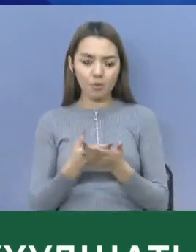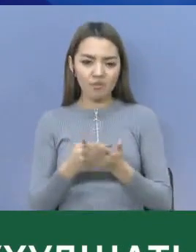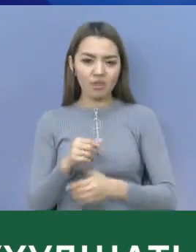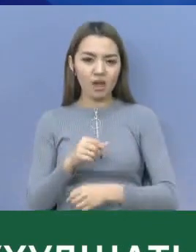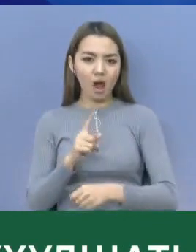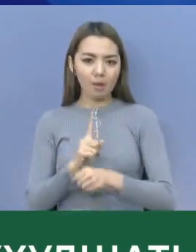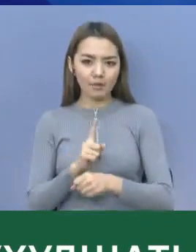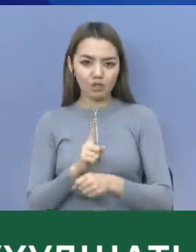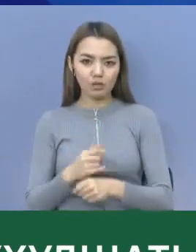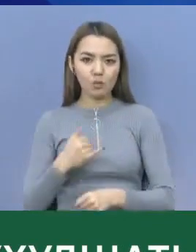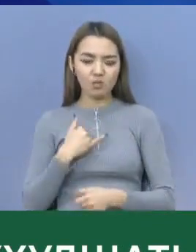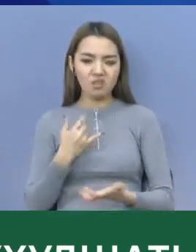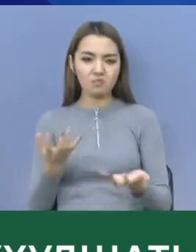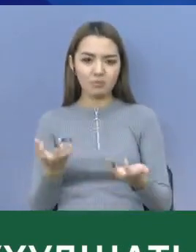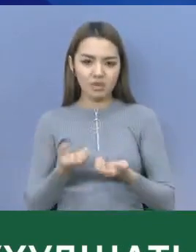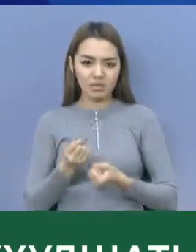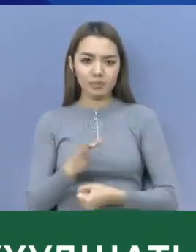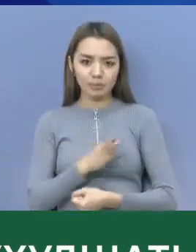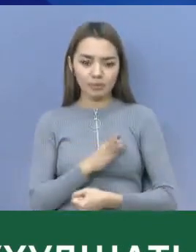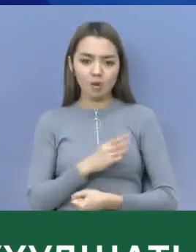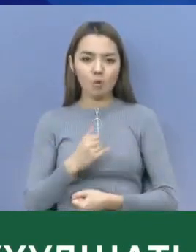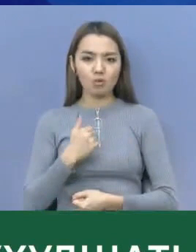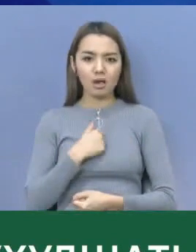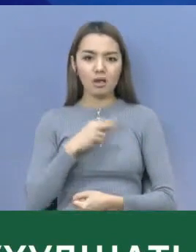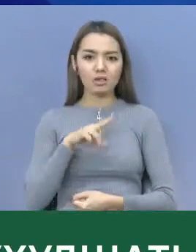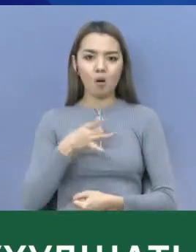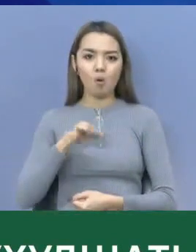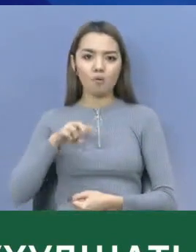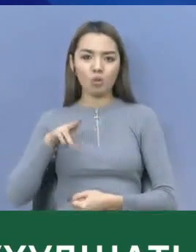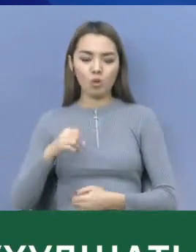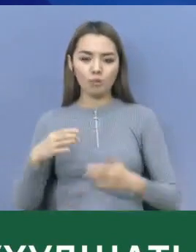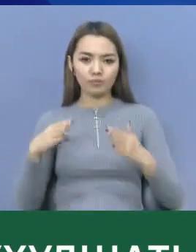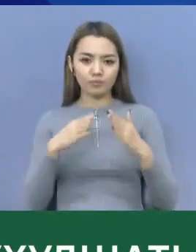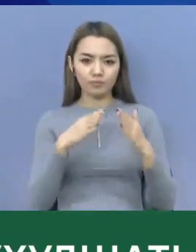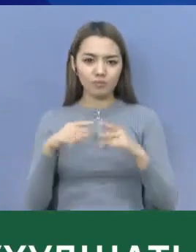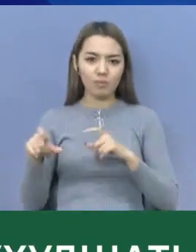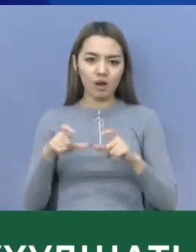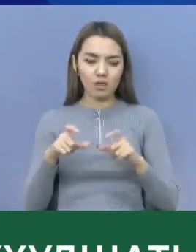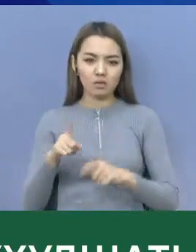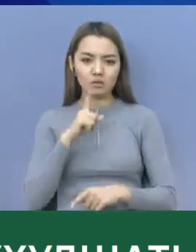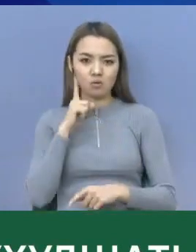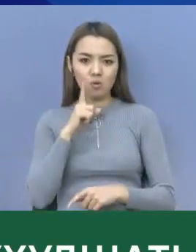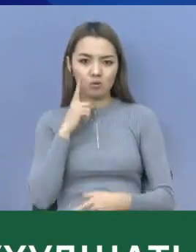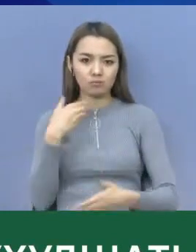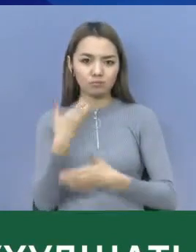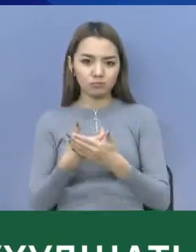ограничения, они у нас приняты. У нас торговые дома переведены как бы на работу зеленого статуса.